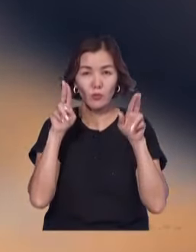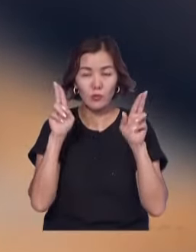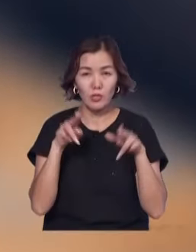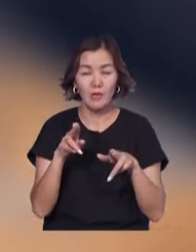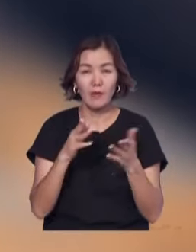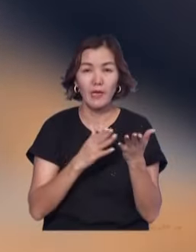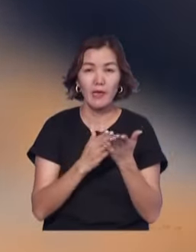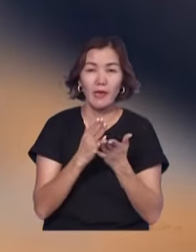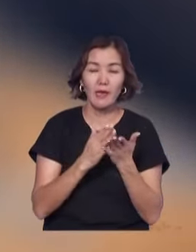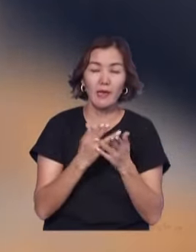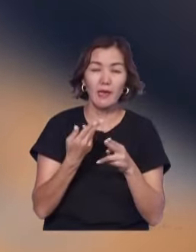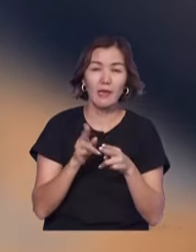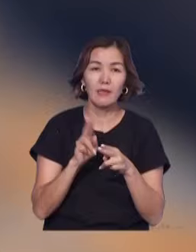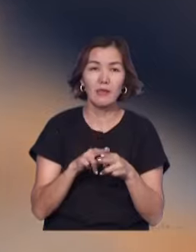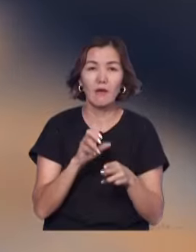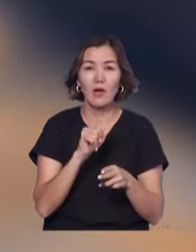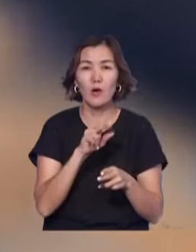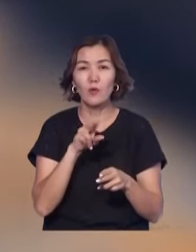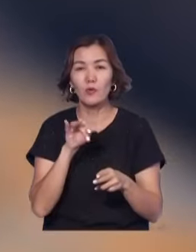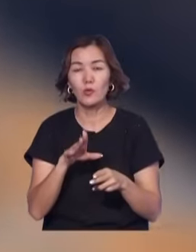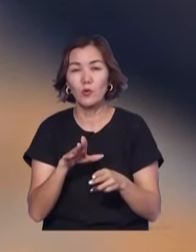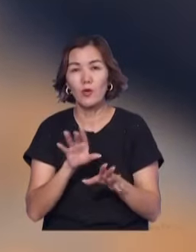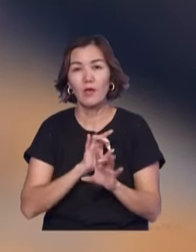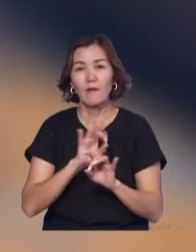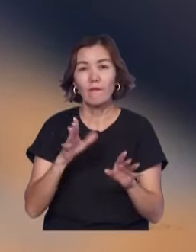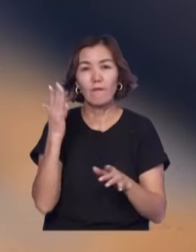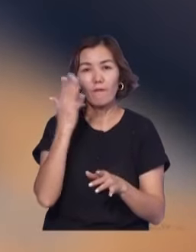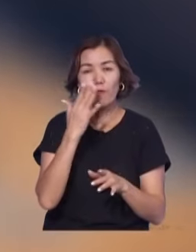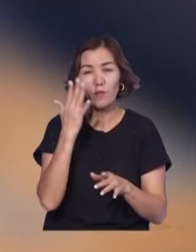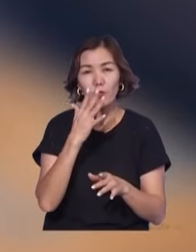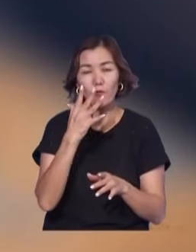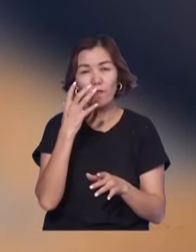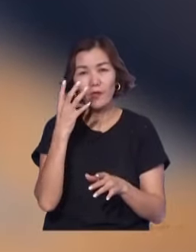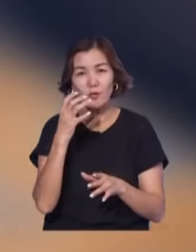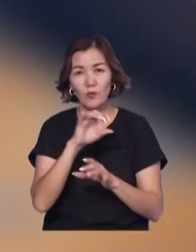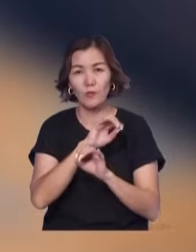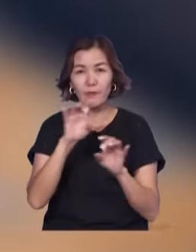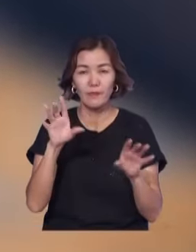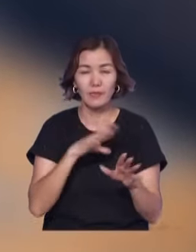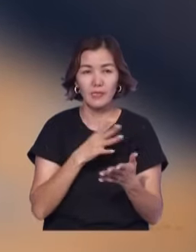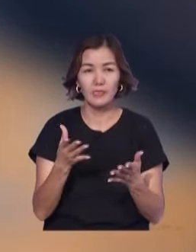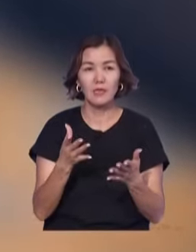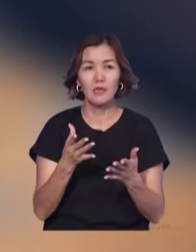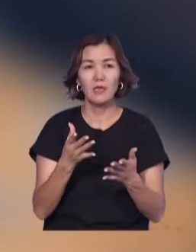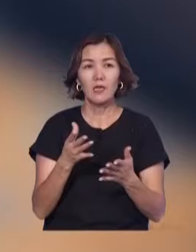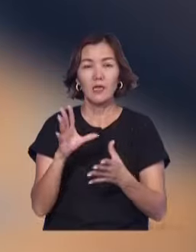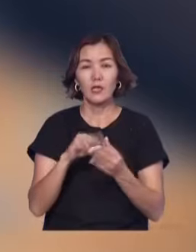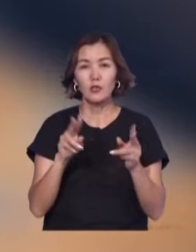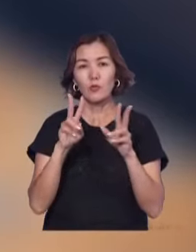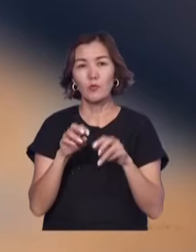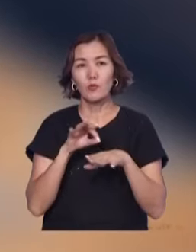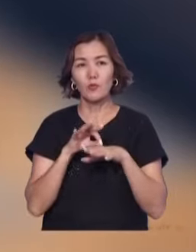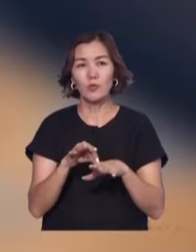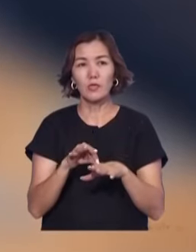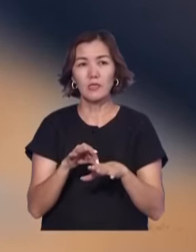назвали этого очаровательного котика Аудио и поделились его фотографиями на своей странице в социальных сетях. Хотя питомцы еще будут осматривать